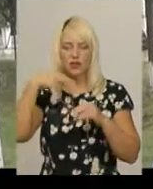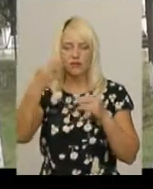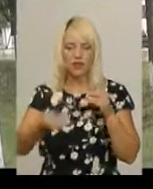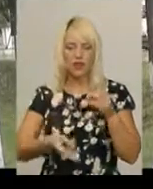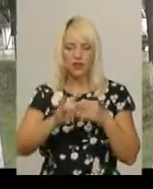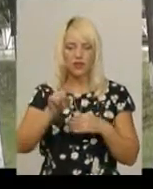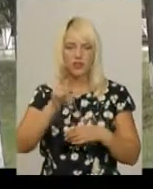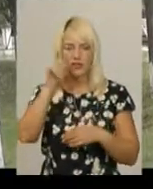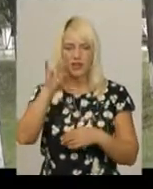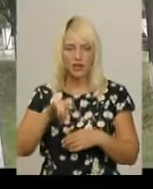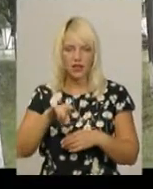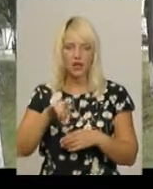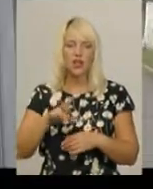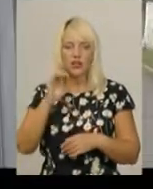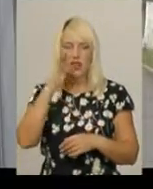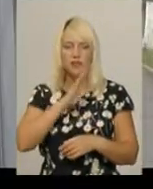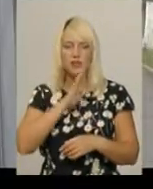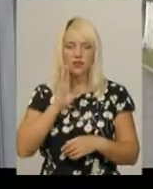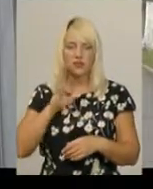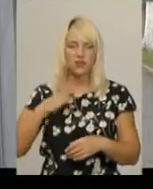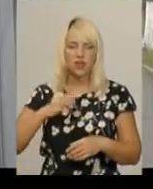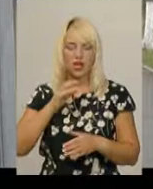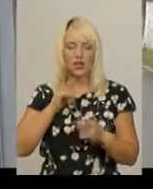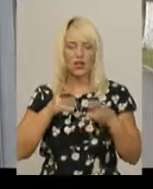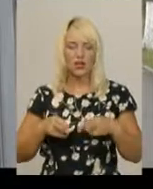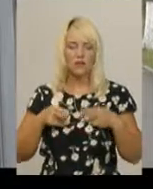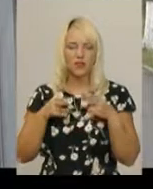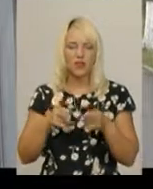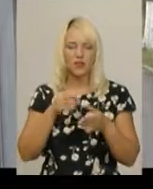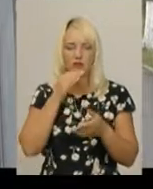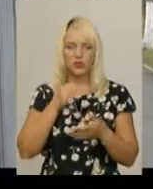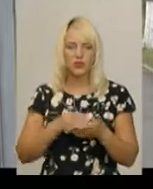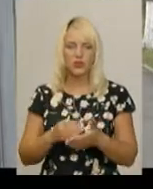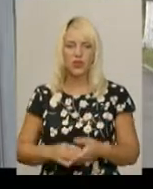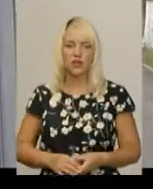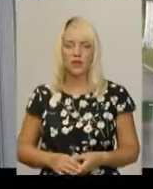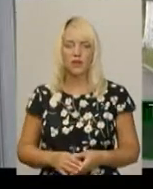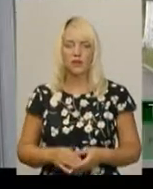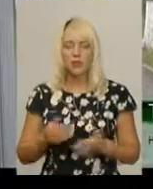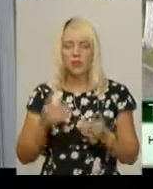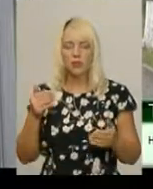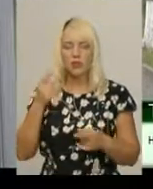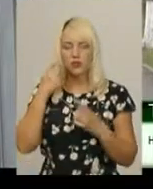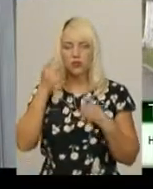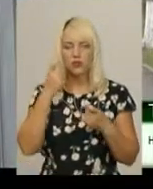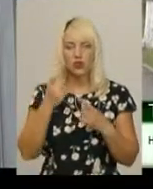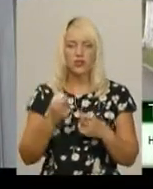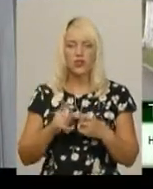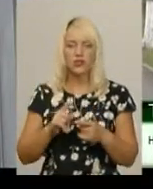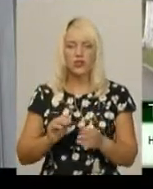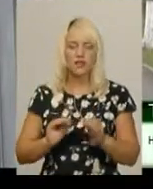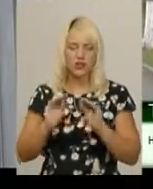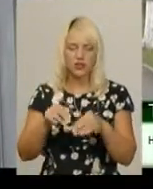батьків чекає кримінальна відповідальність. За попередню інформацію, внесено до єдиного реєстру досудового розслідування відомості за статтею